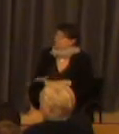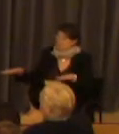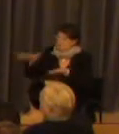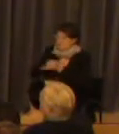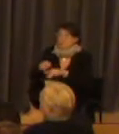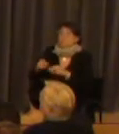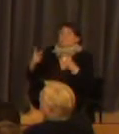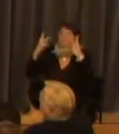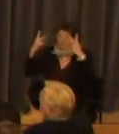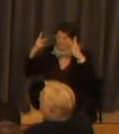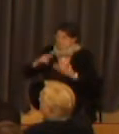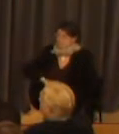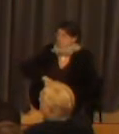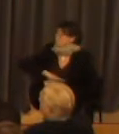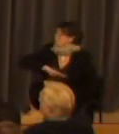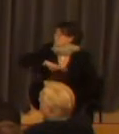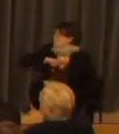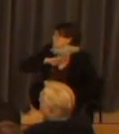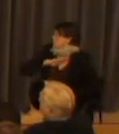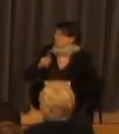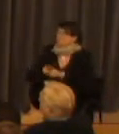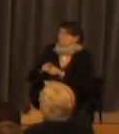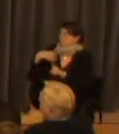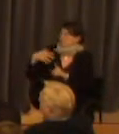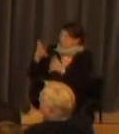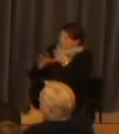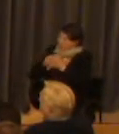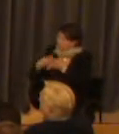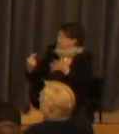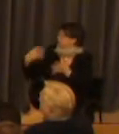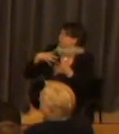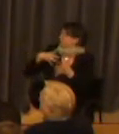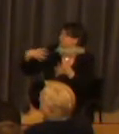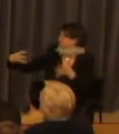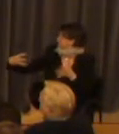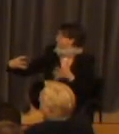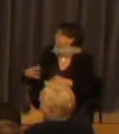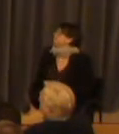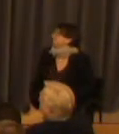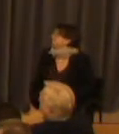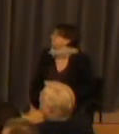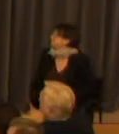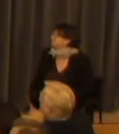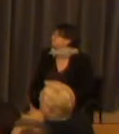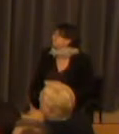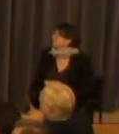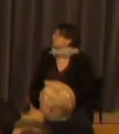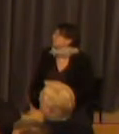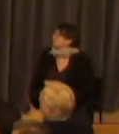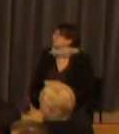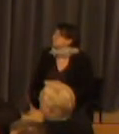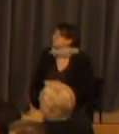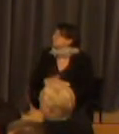I això, doncs, genera coneixement i aprenentatge i ha enriquit la formació a